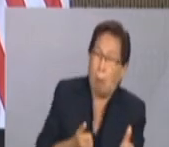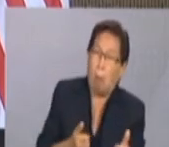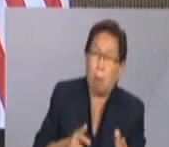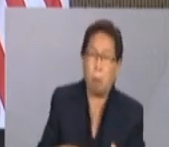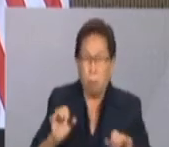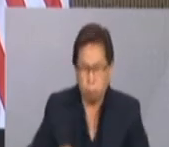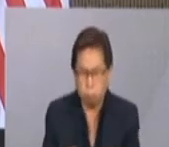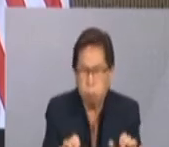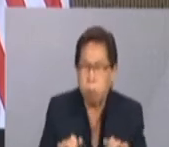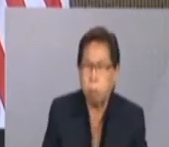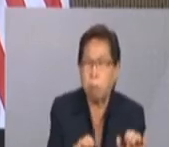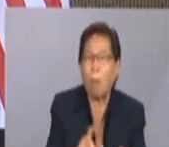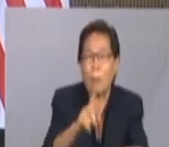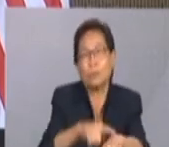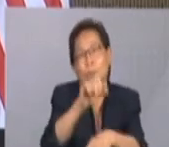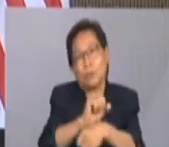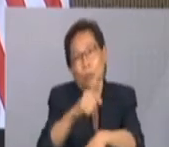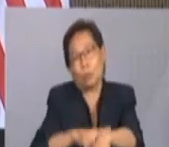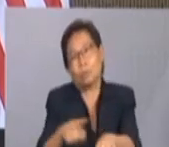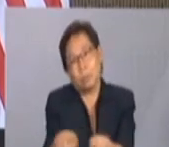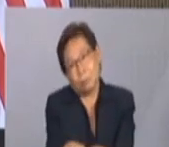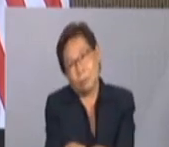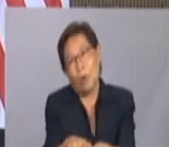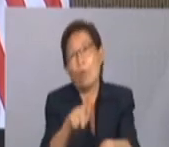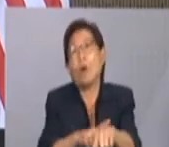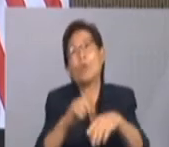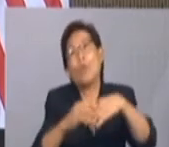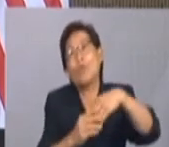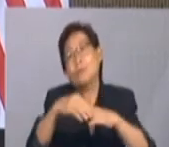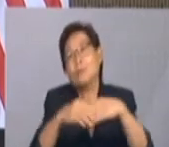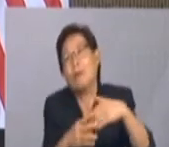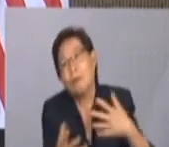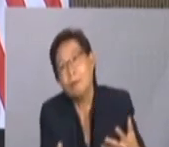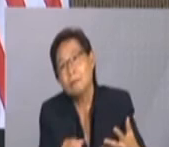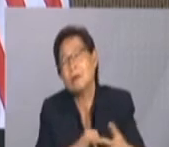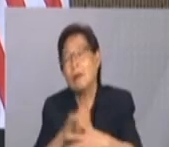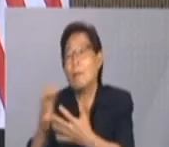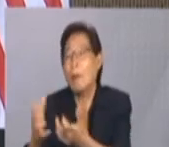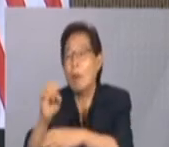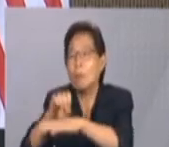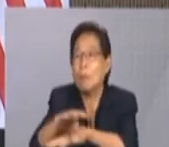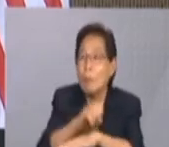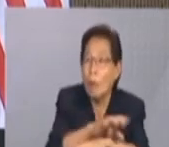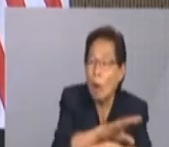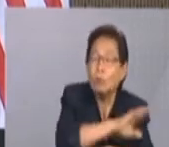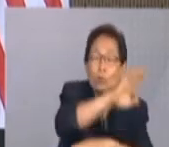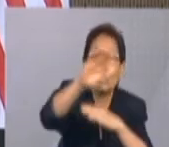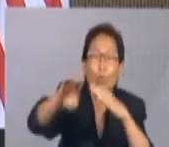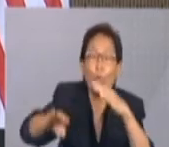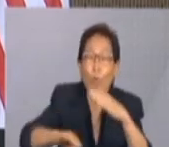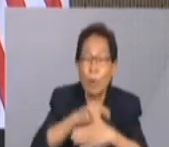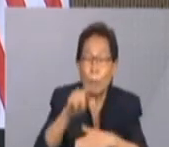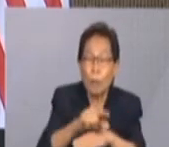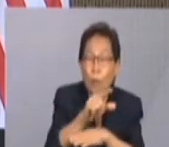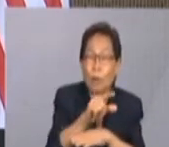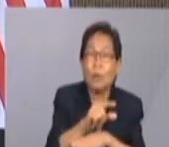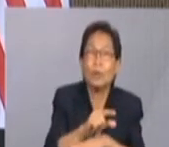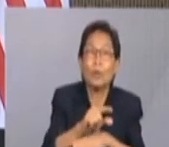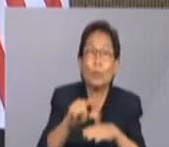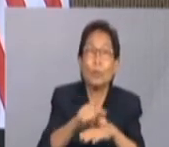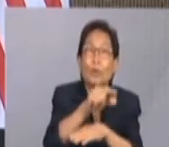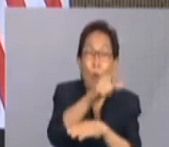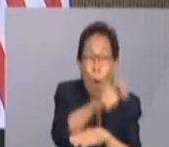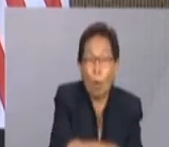masuk ke jabat pada waktu yang sama di salju anak menasehatkan semua pengguna pengangkutan awam